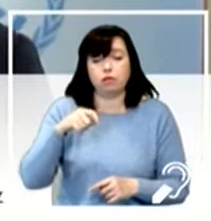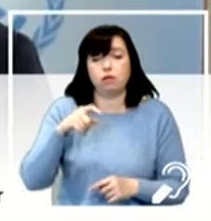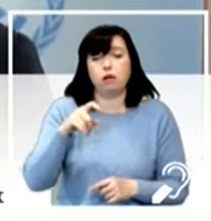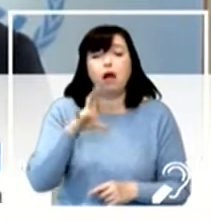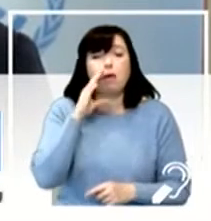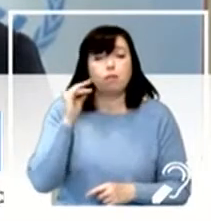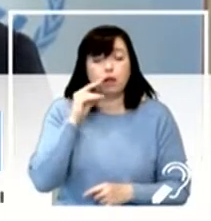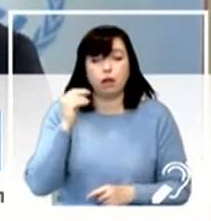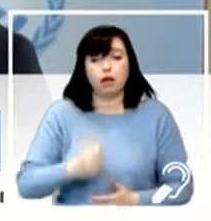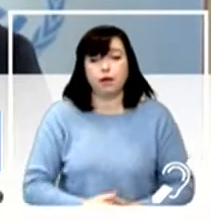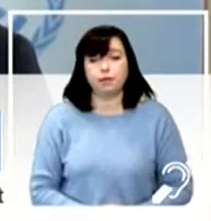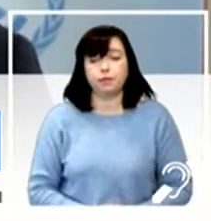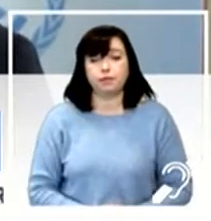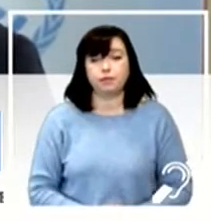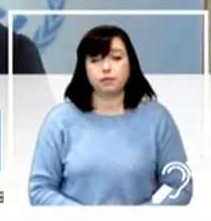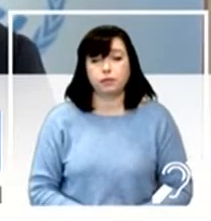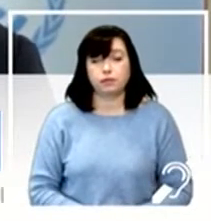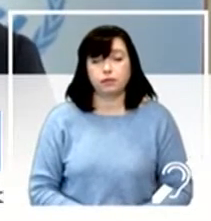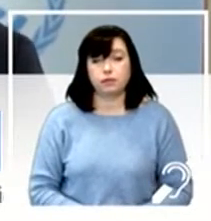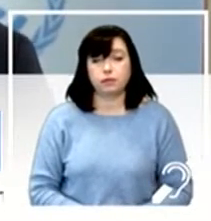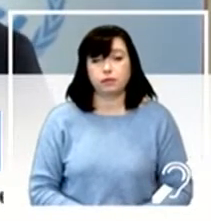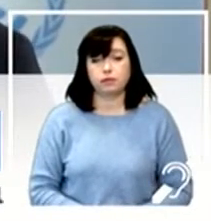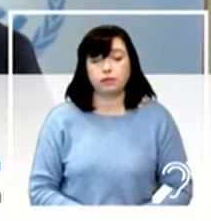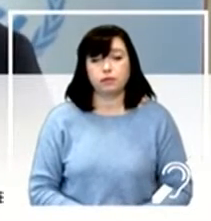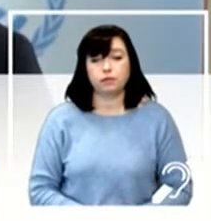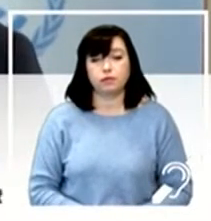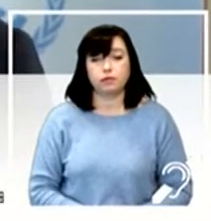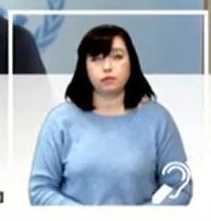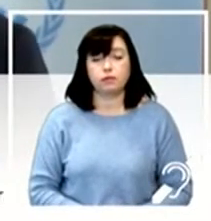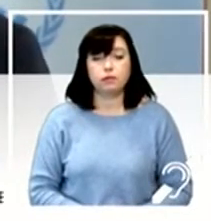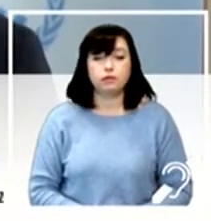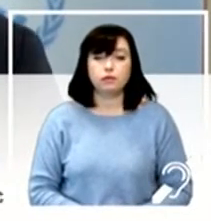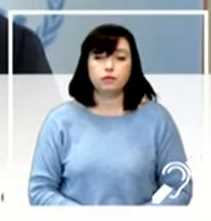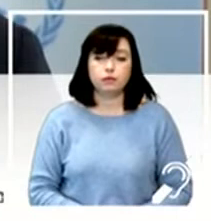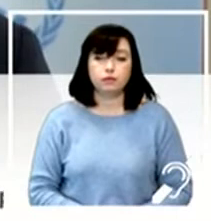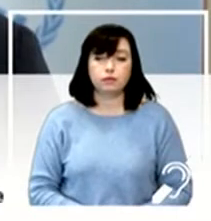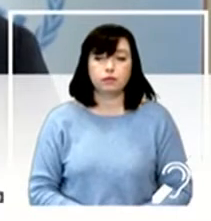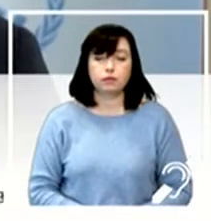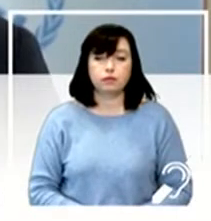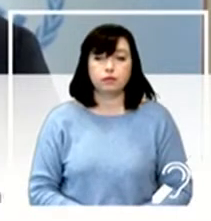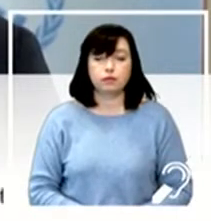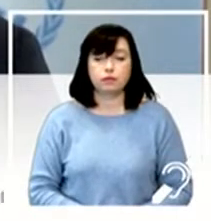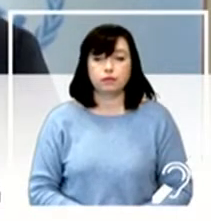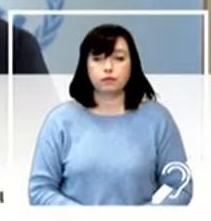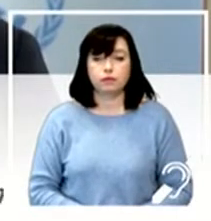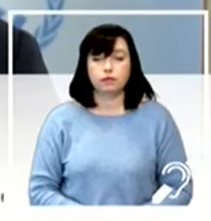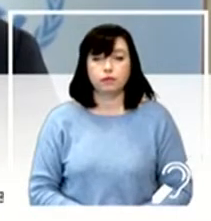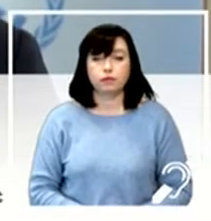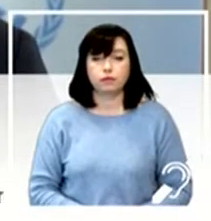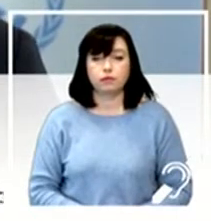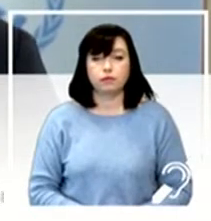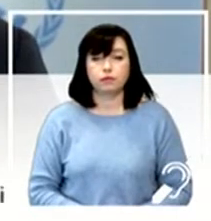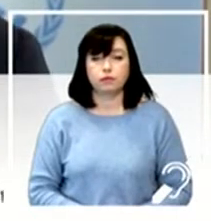външно министерство да извика турският посланник да поиска обяснение, да поискаме пълно